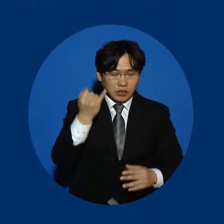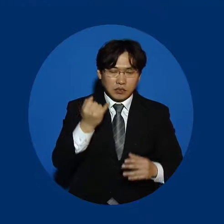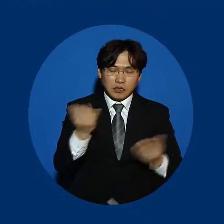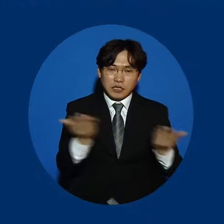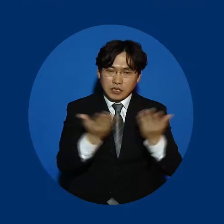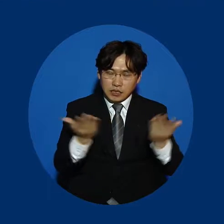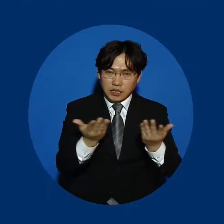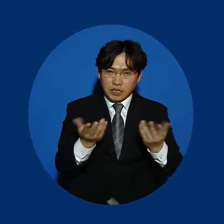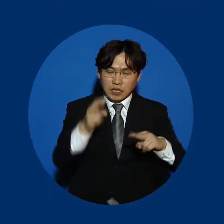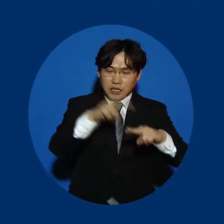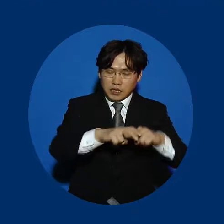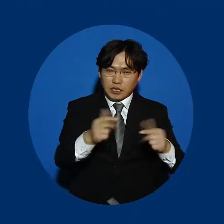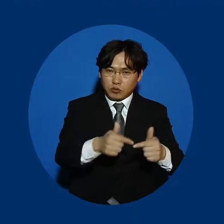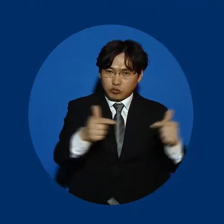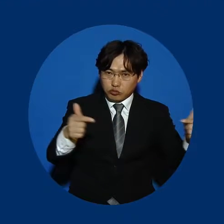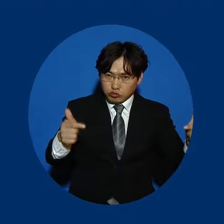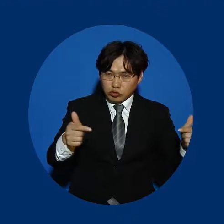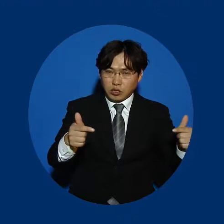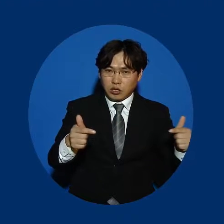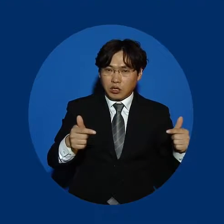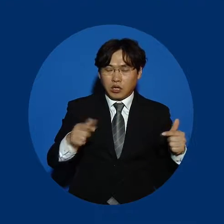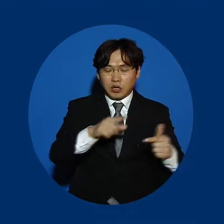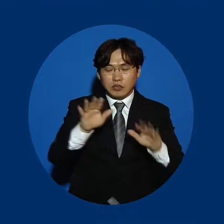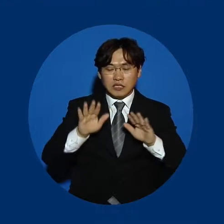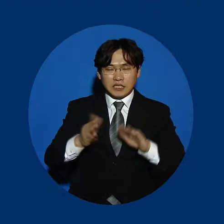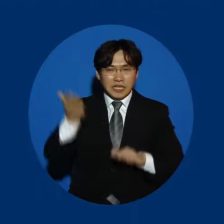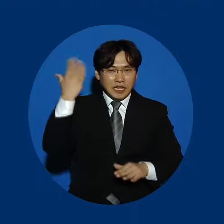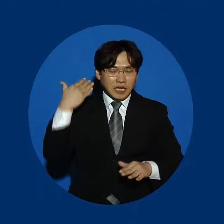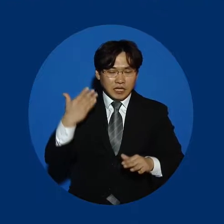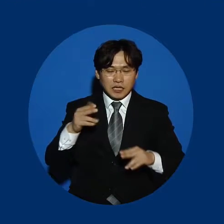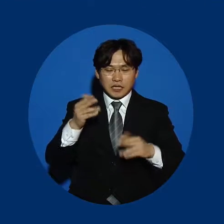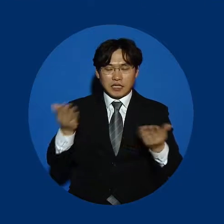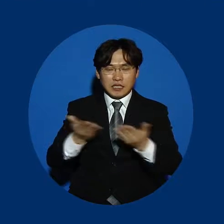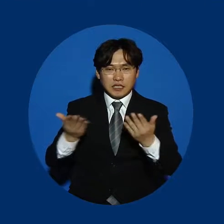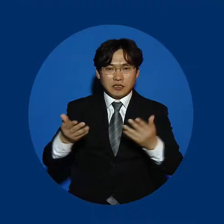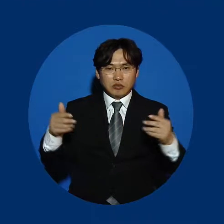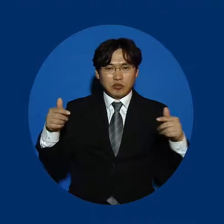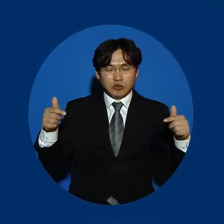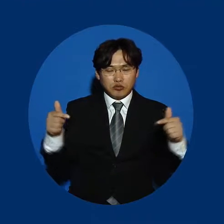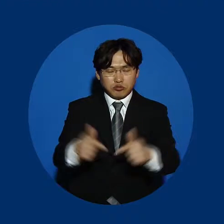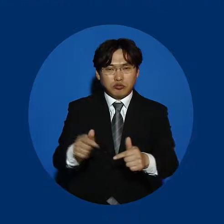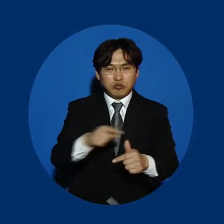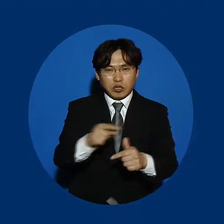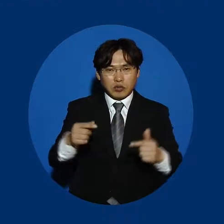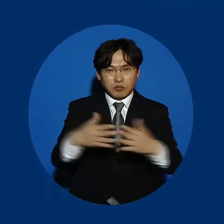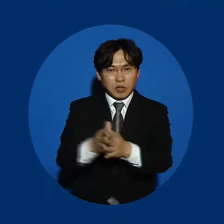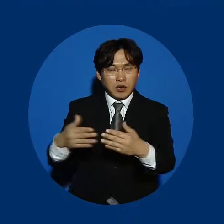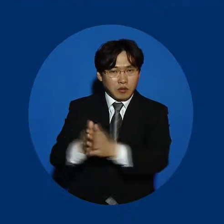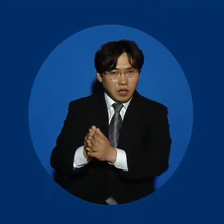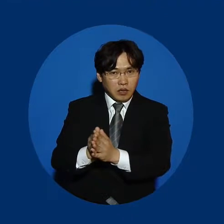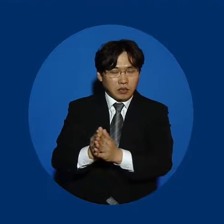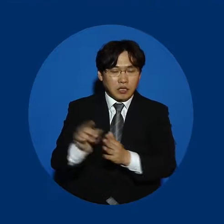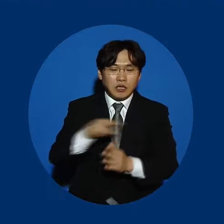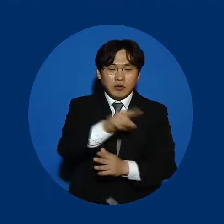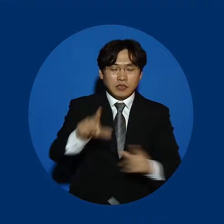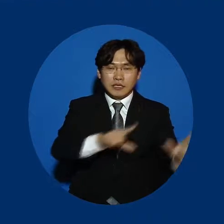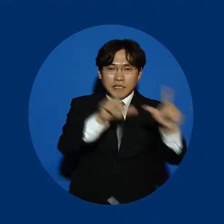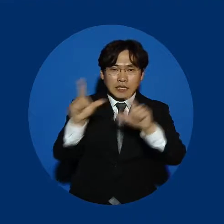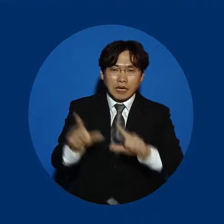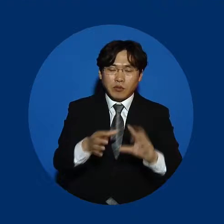직종들이 나오고 지금 직종들이 없어진다고 하는데 이게 삶의 질과 어떻게 영향을 갖고 갈지에 대한 그